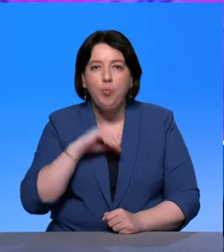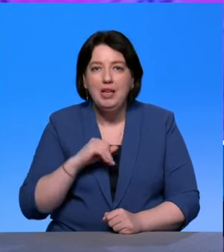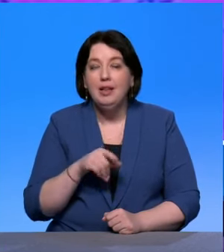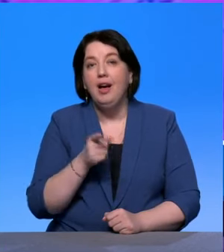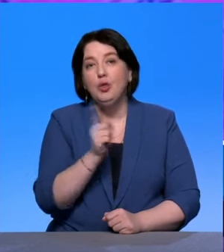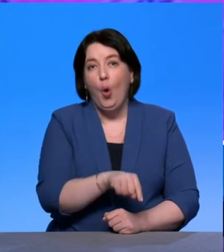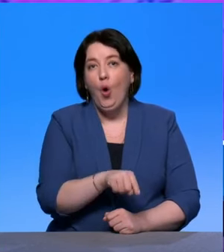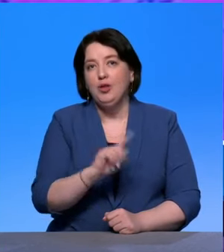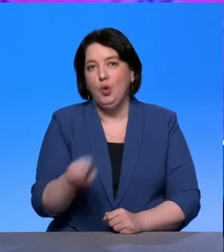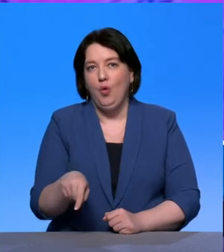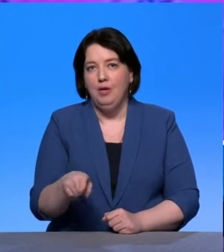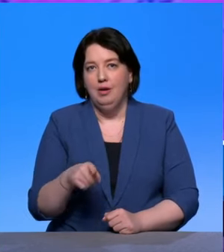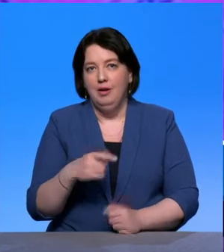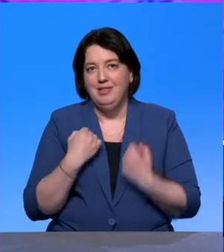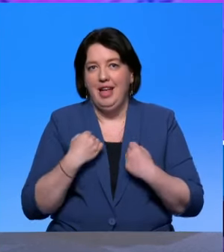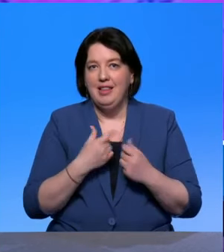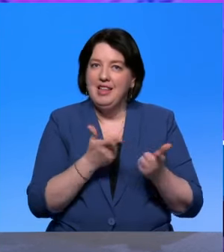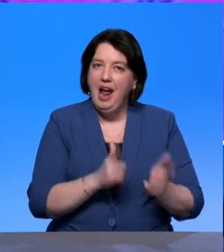допустим,